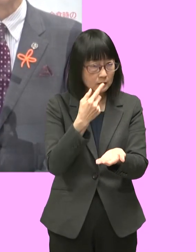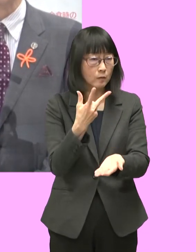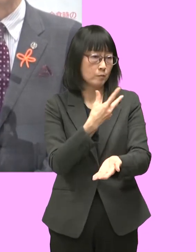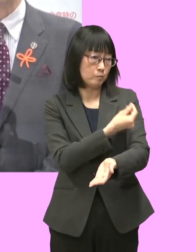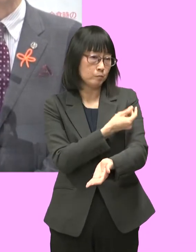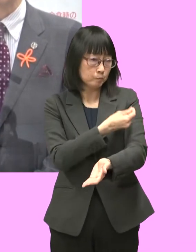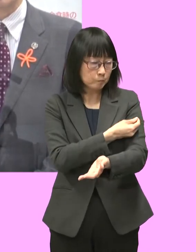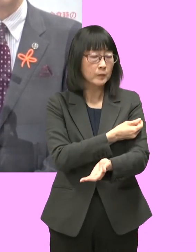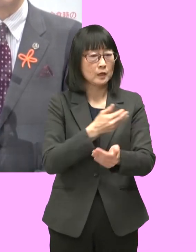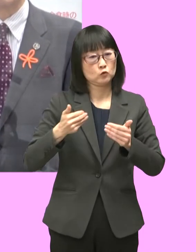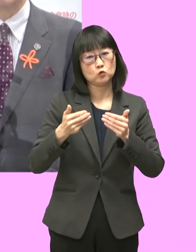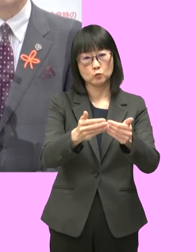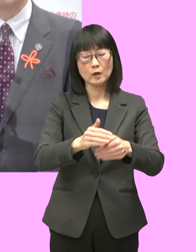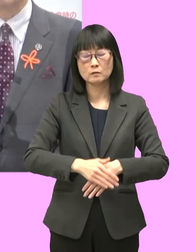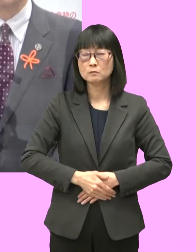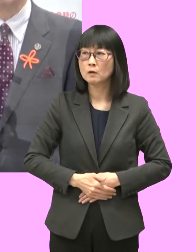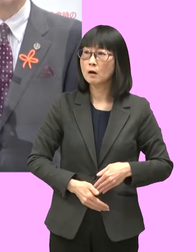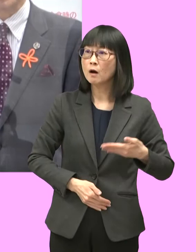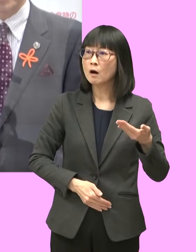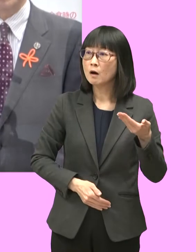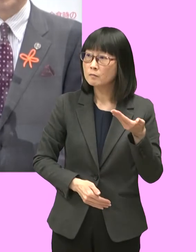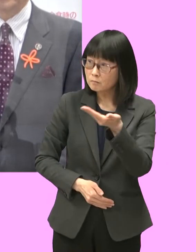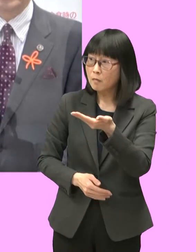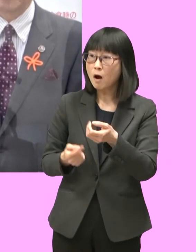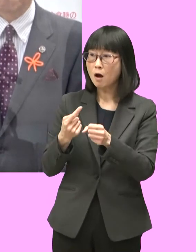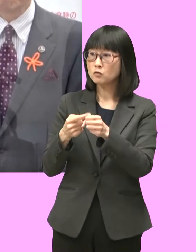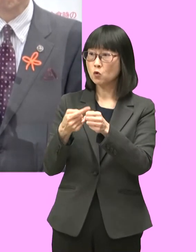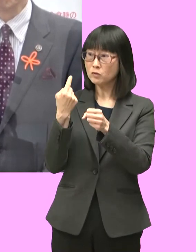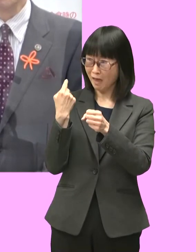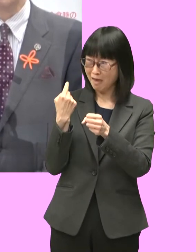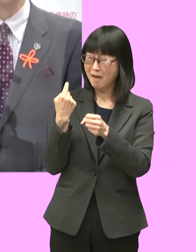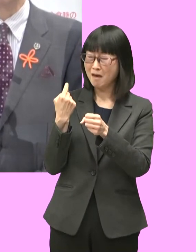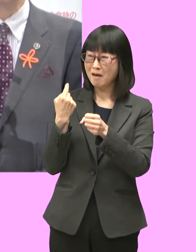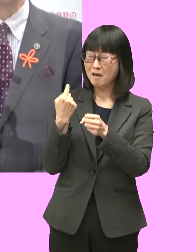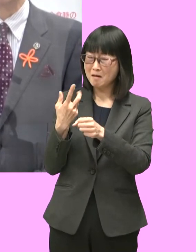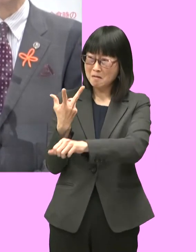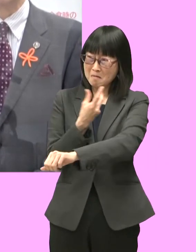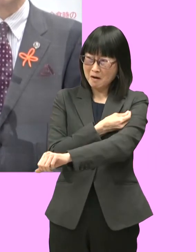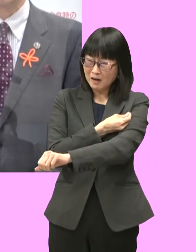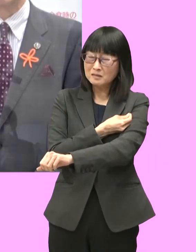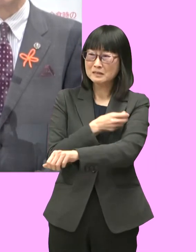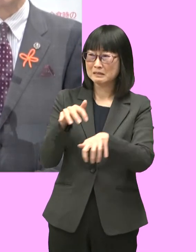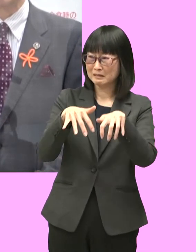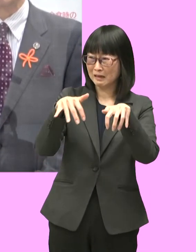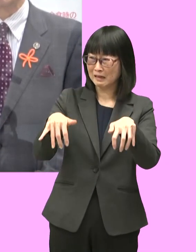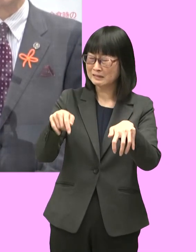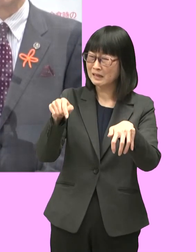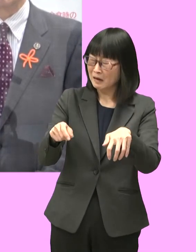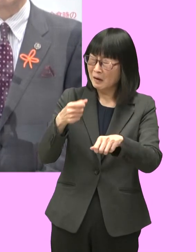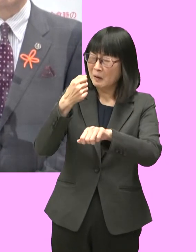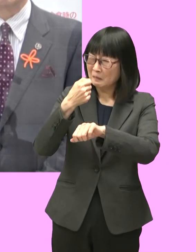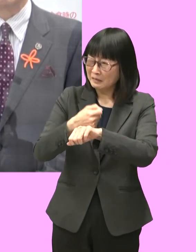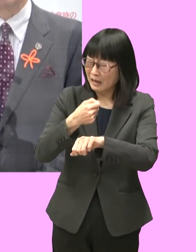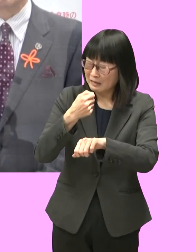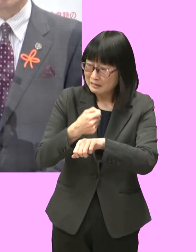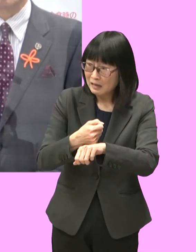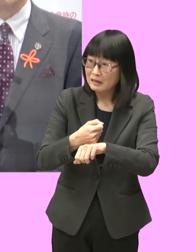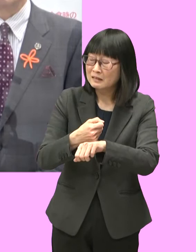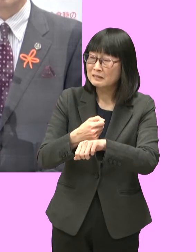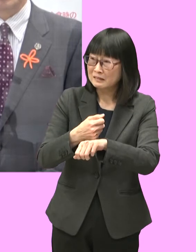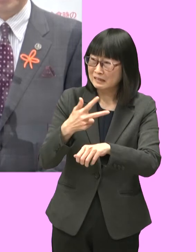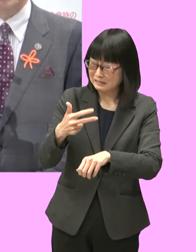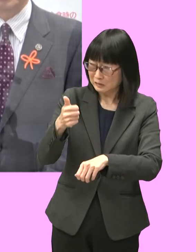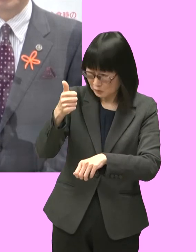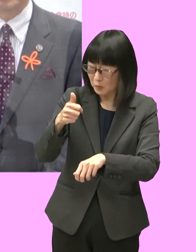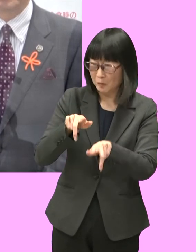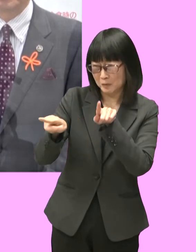制整えたのに、市長もだいぶご苦労なさって、 はい、 打つ人とかいろいろ手配にご苦労なさったとこ場面はいっぱいあったと思うん